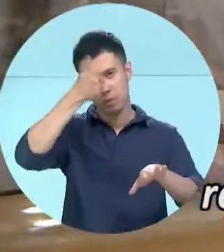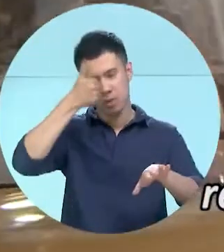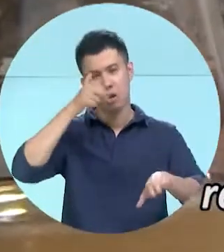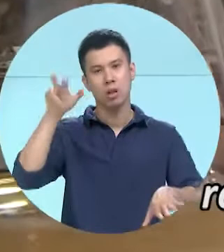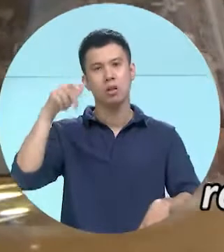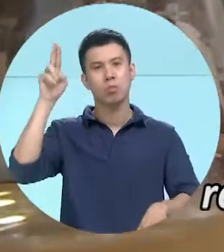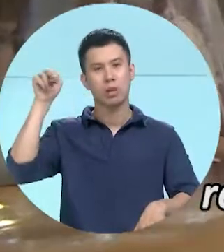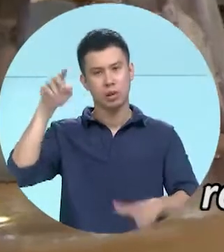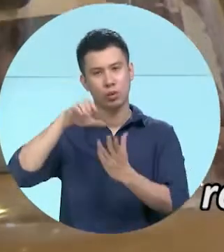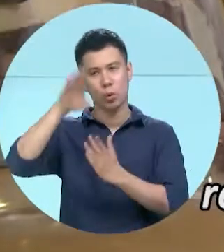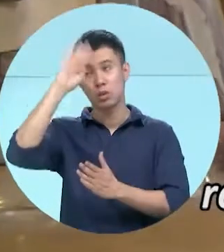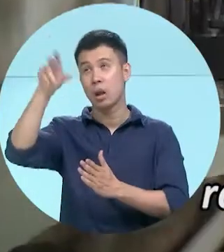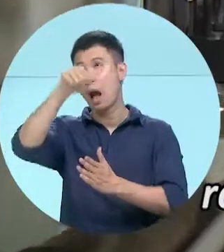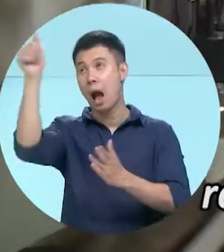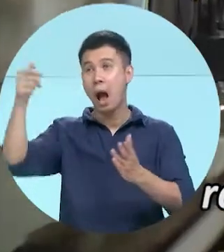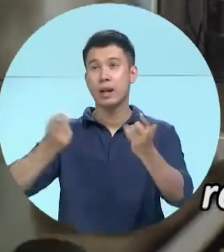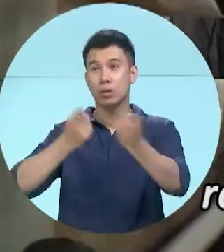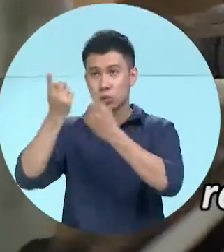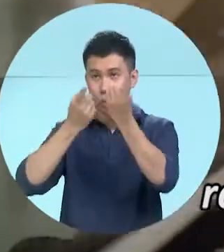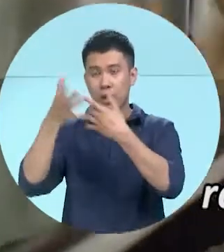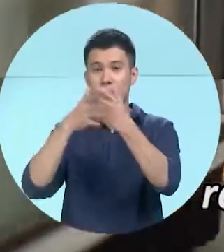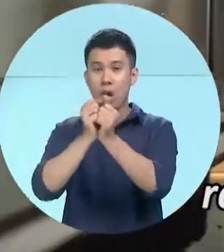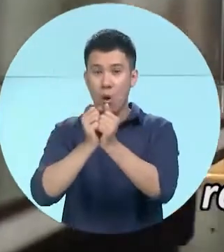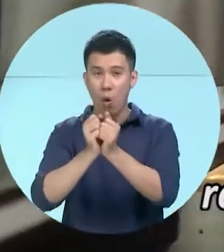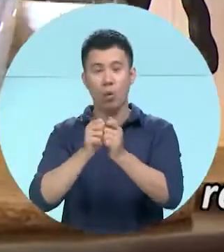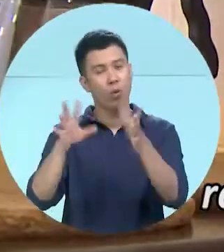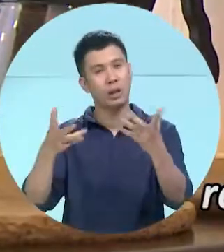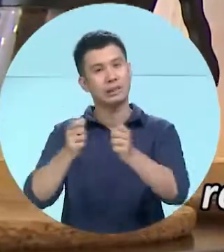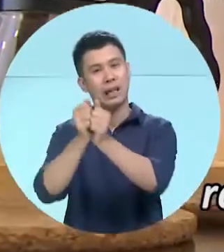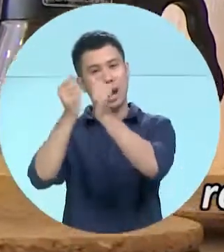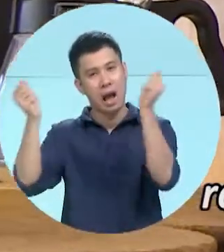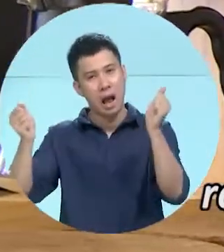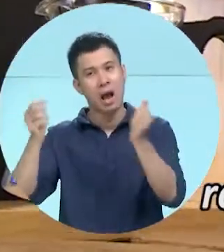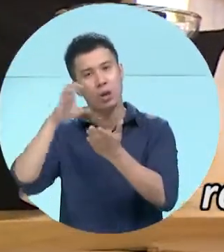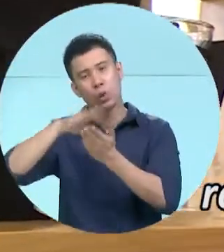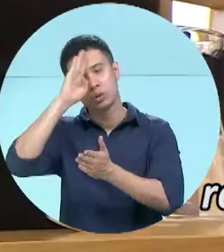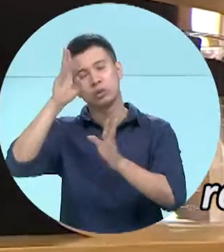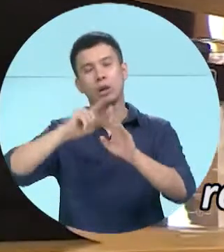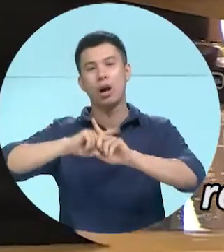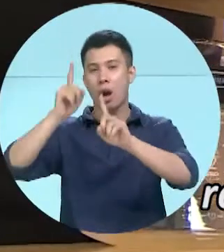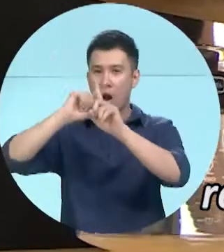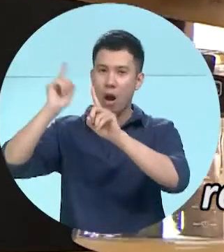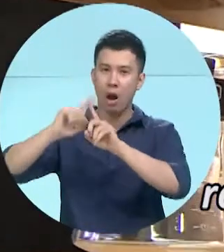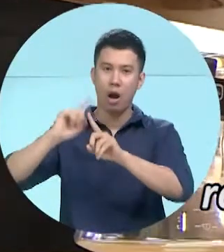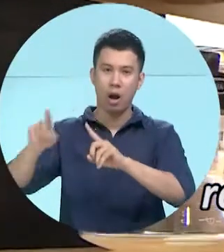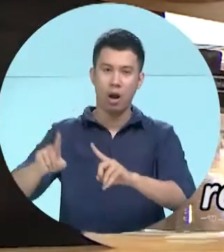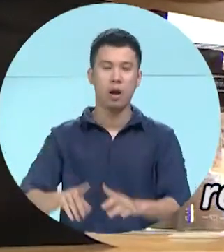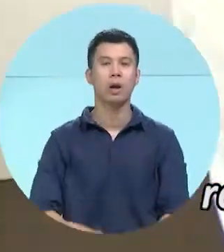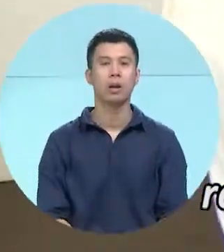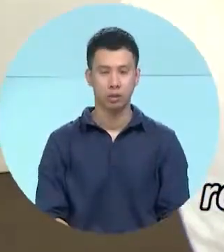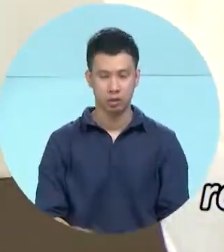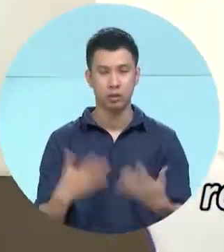luôn luôn cố gắng tìm kiếm các doanh nghiệp xã hội, các nhà hàng, các tổ chức khác để làm sao họ có